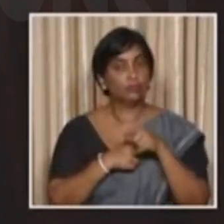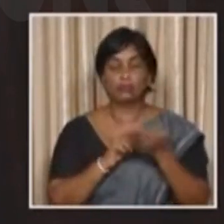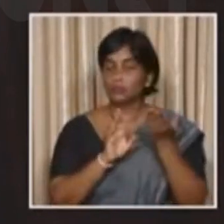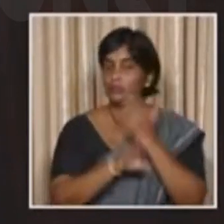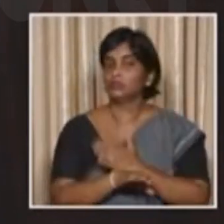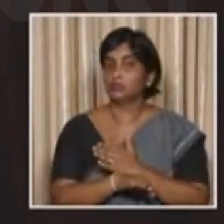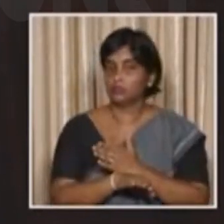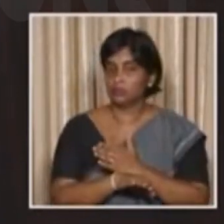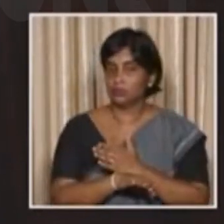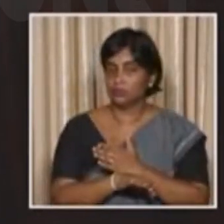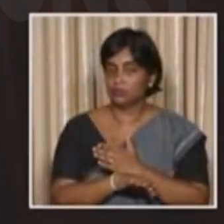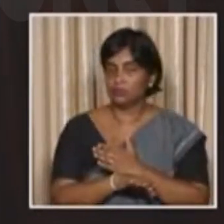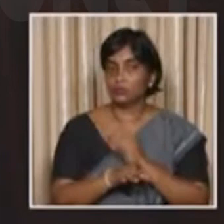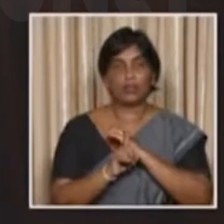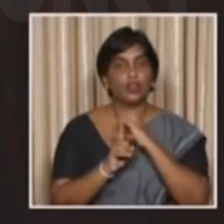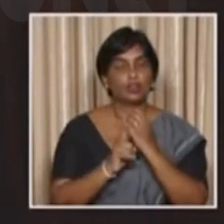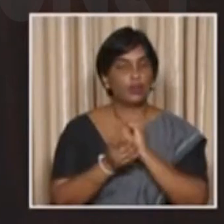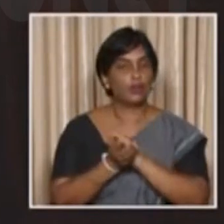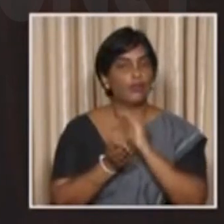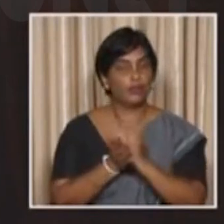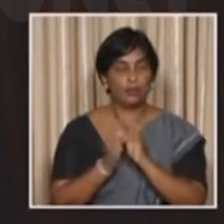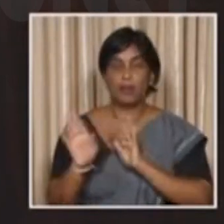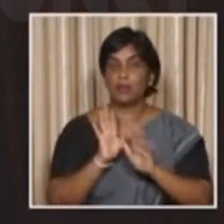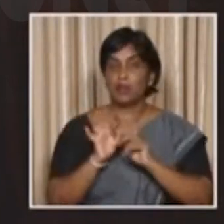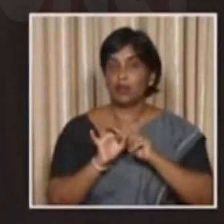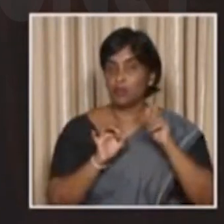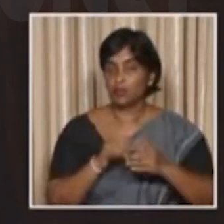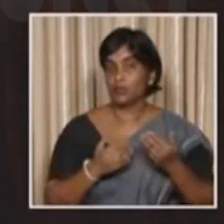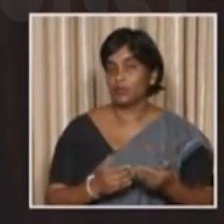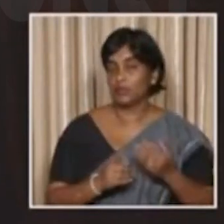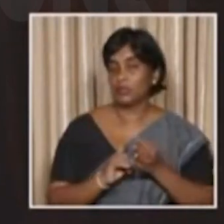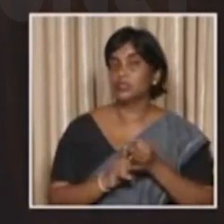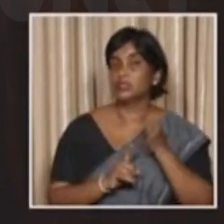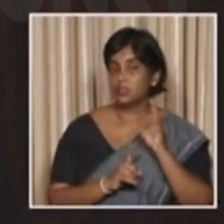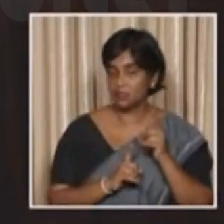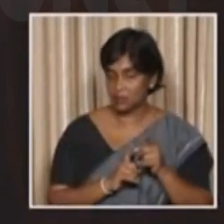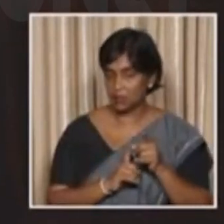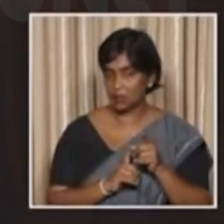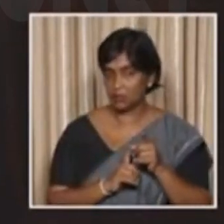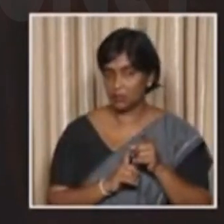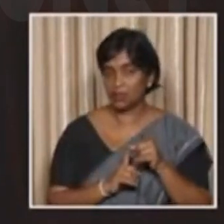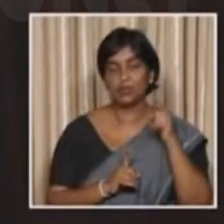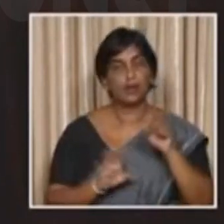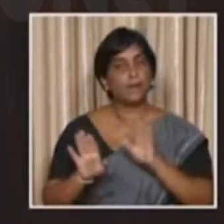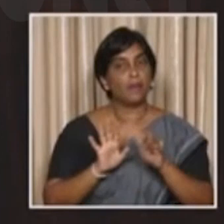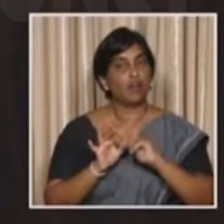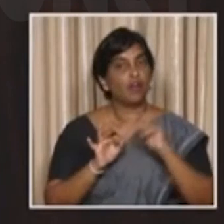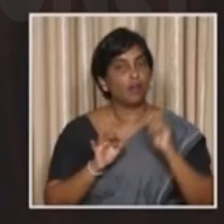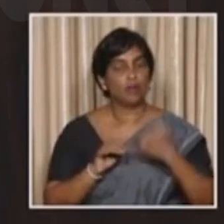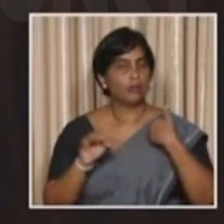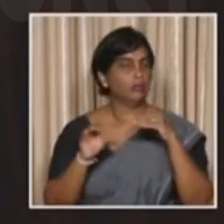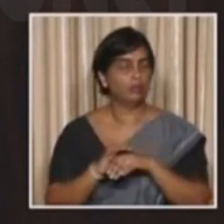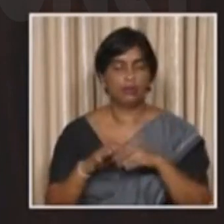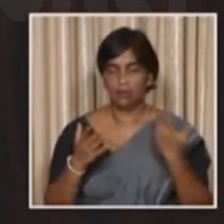එවකට සංස්කෘතික අරමුදලේ පාලක මණ්ඩලයේ සිටි වත්මන් ජනාධිපතිතුමා එම පාලක මණ්ඩලයට නොපෙනී